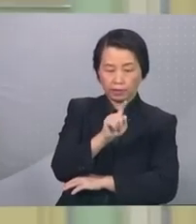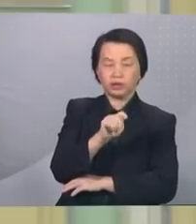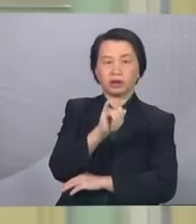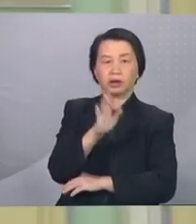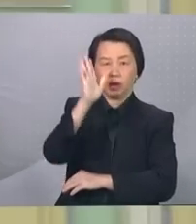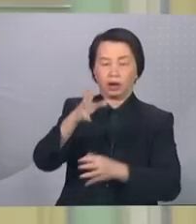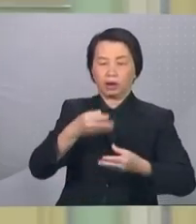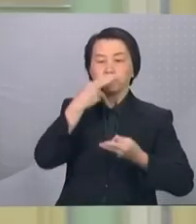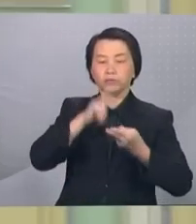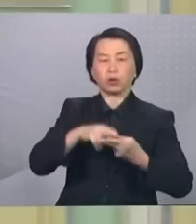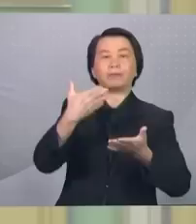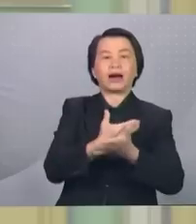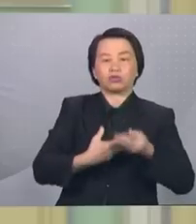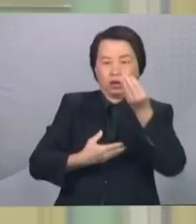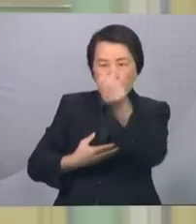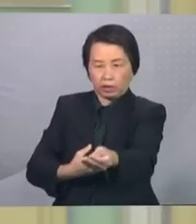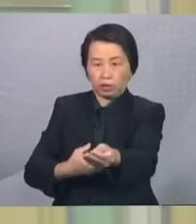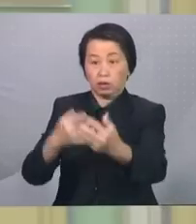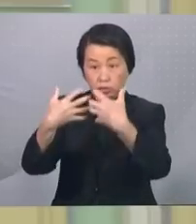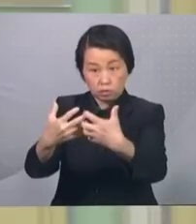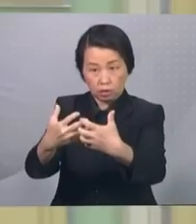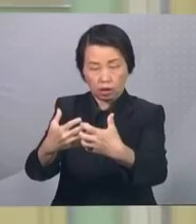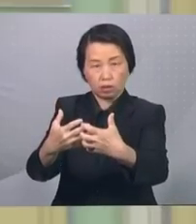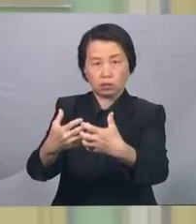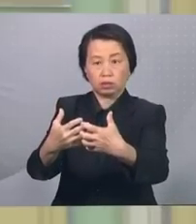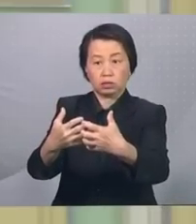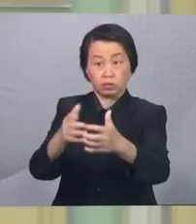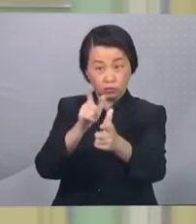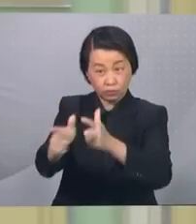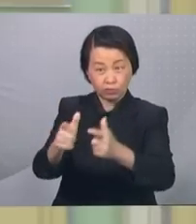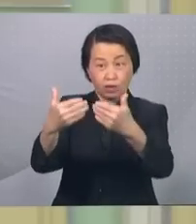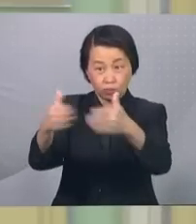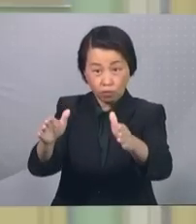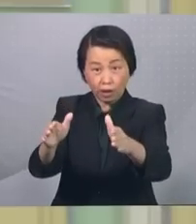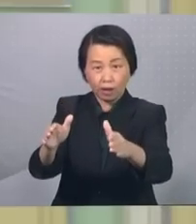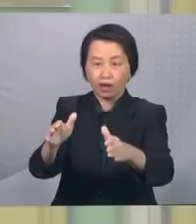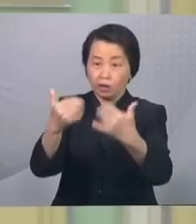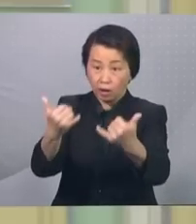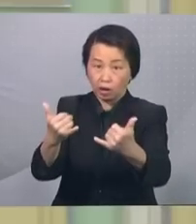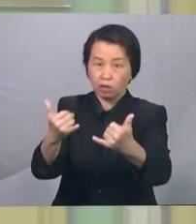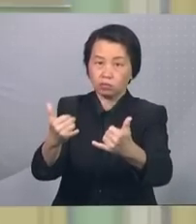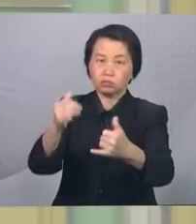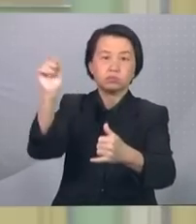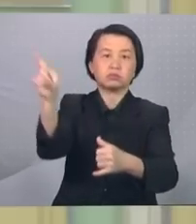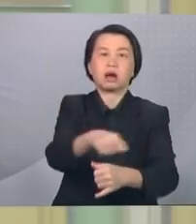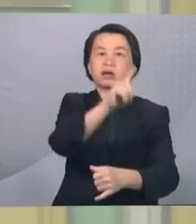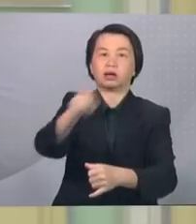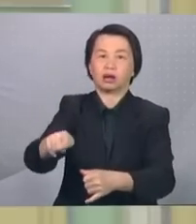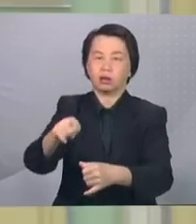merta. Jadi tidak timbul isu lagi lah tentang kilang Heineken dan Carlsberg yang beroperasi ini.